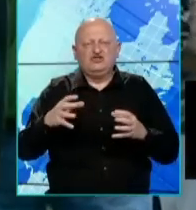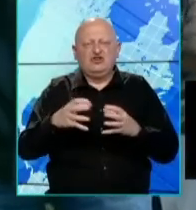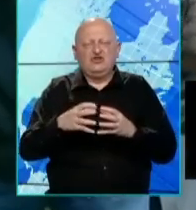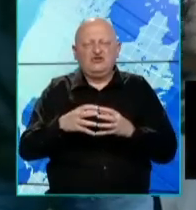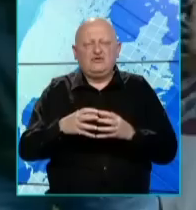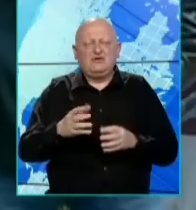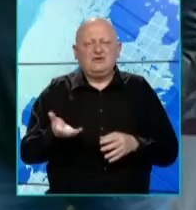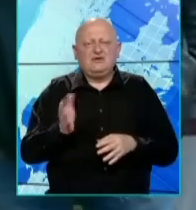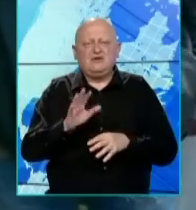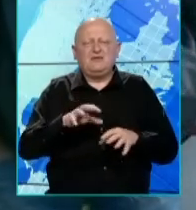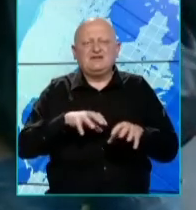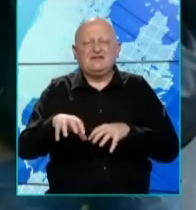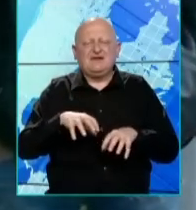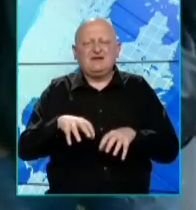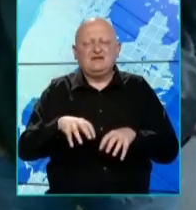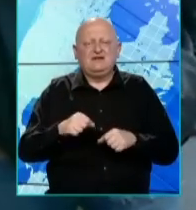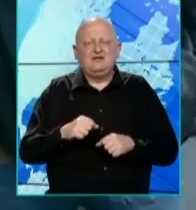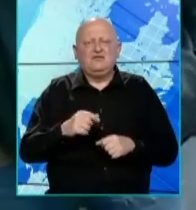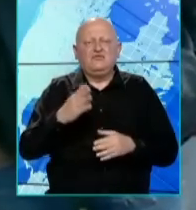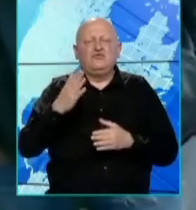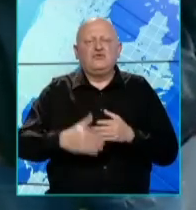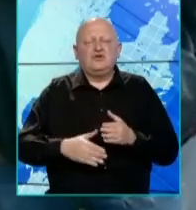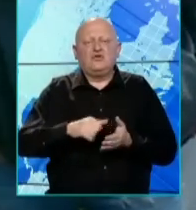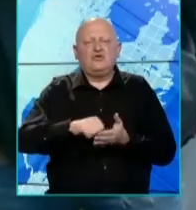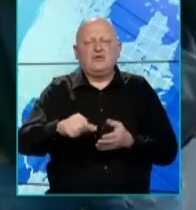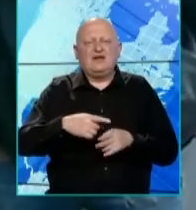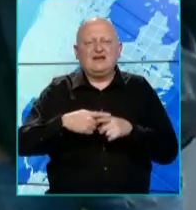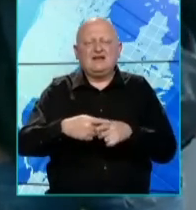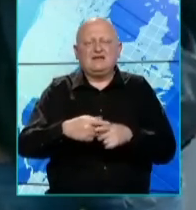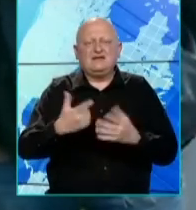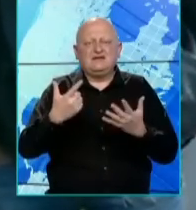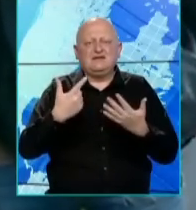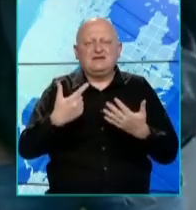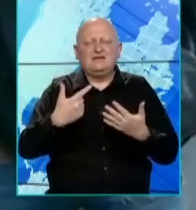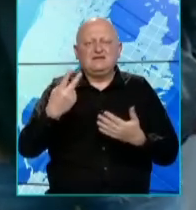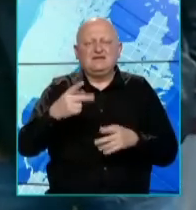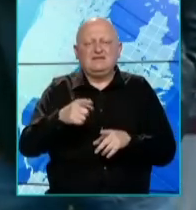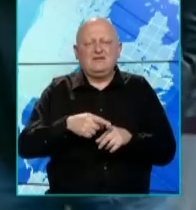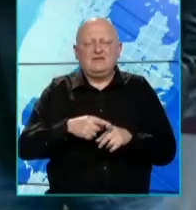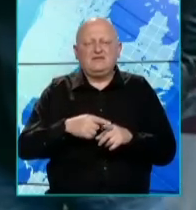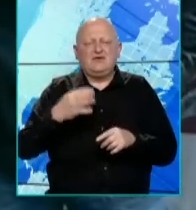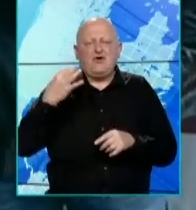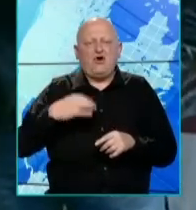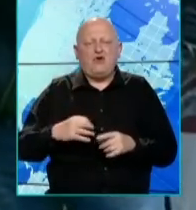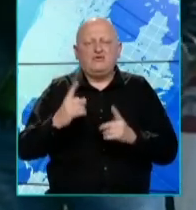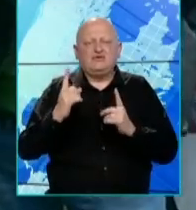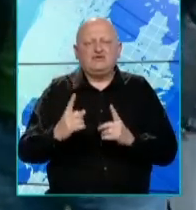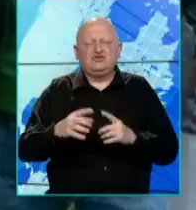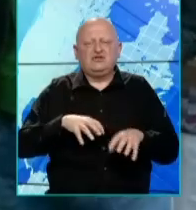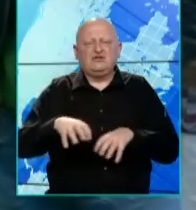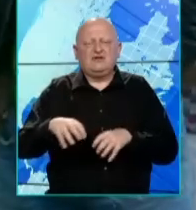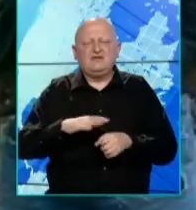i predstavnika radnika da u roku otplate kredita 72 mjeseca su obavezni držati